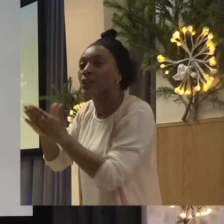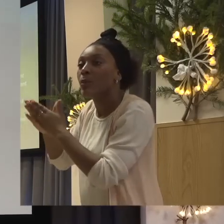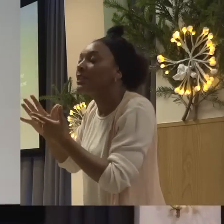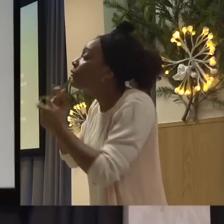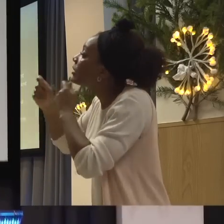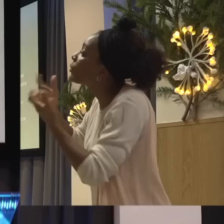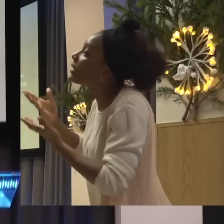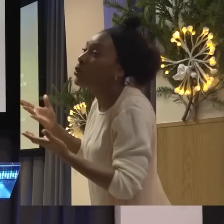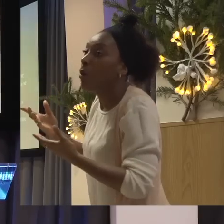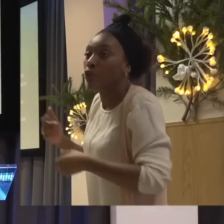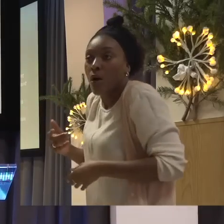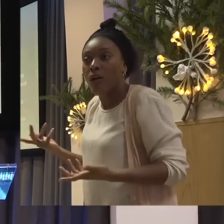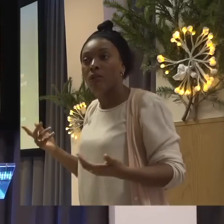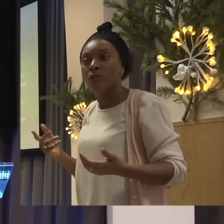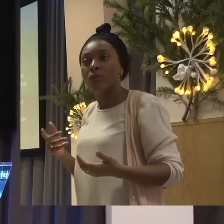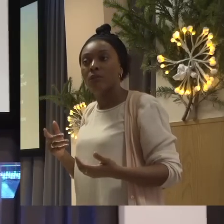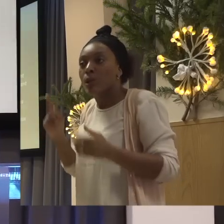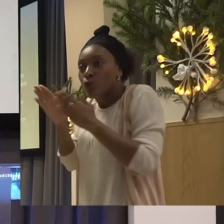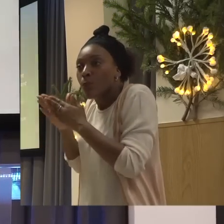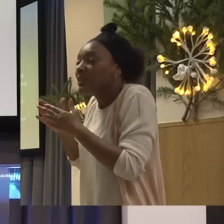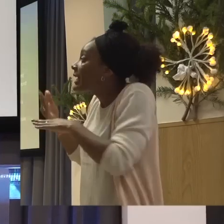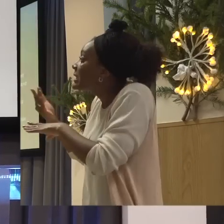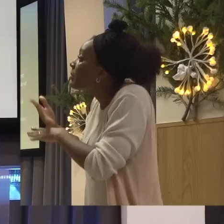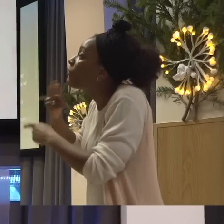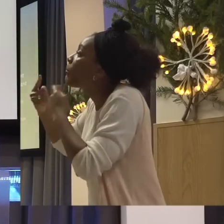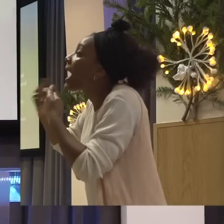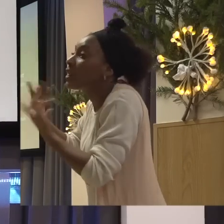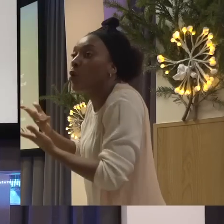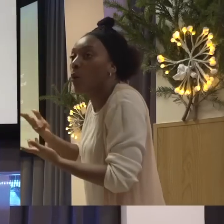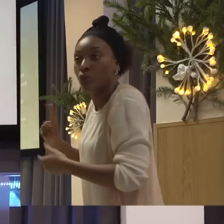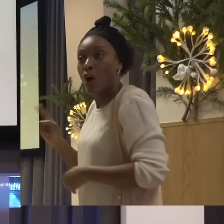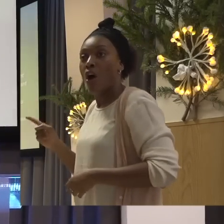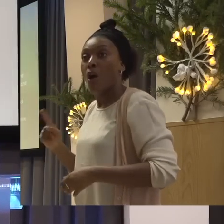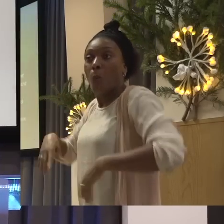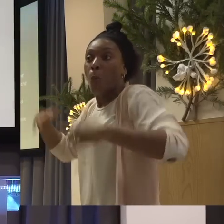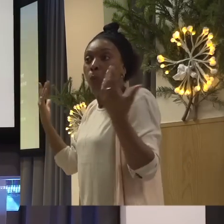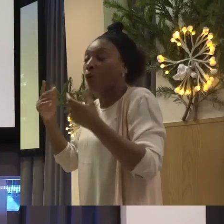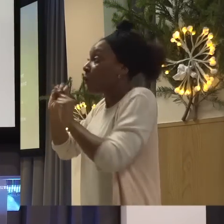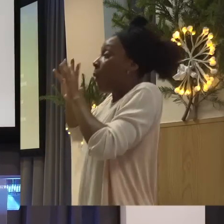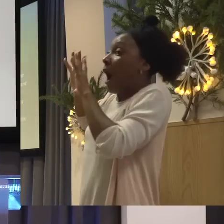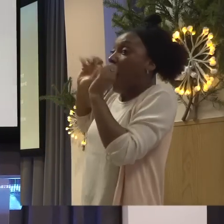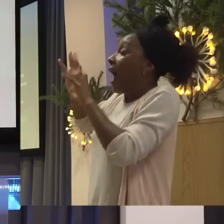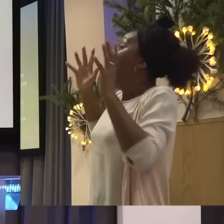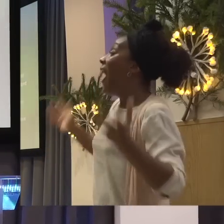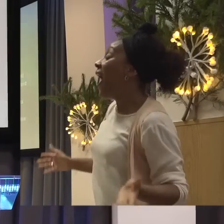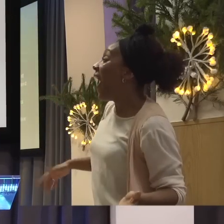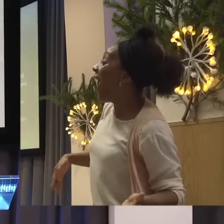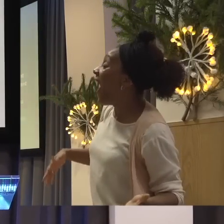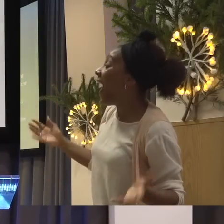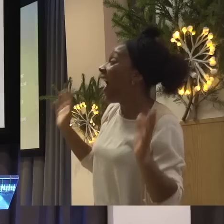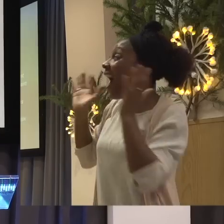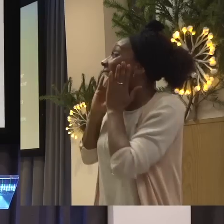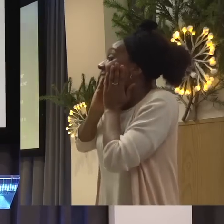Avant de parler, il pose la question de qu'est-ce qui s'est passé d'abord. Et il a vu que la gloire. Cela nous rappelle ce que nous